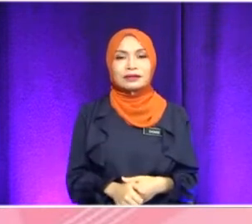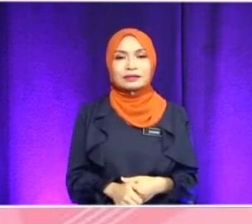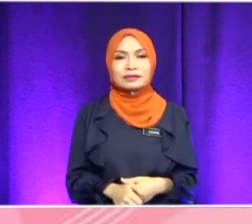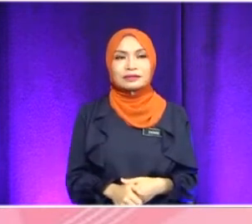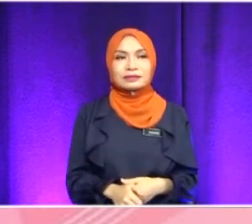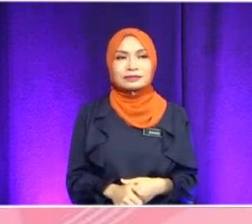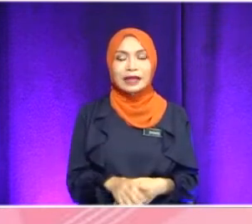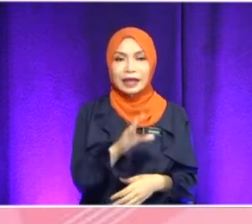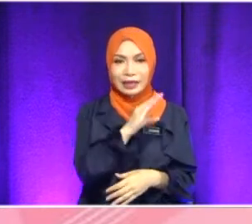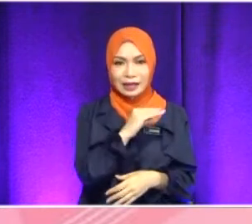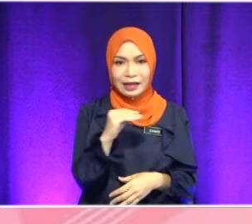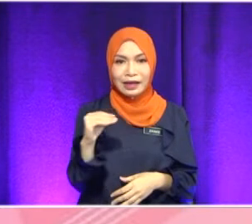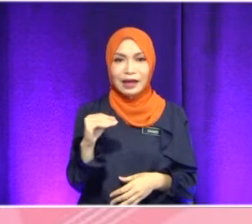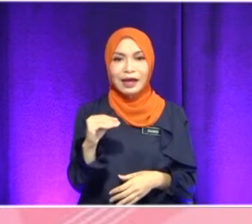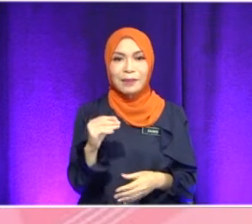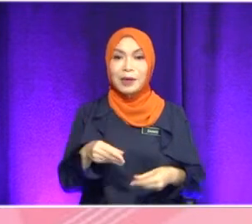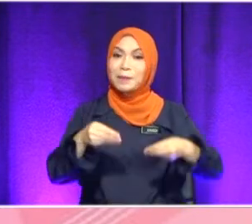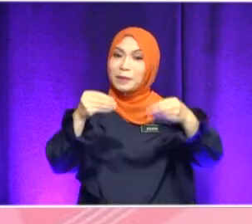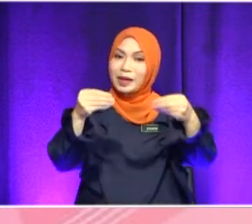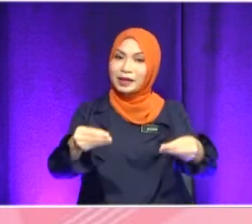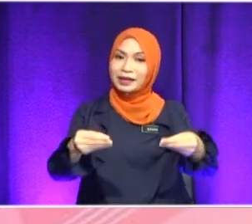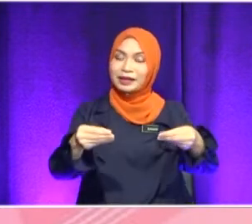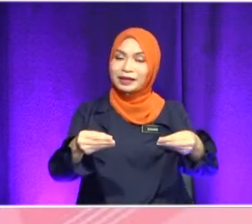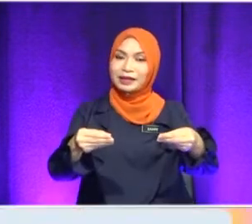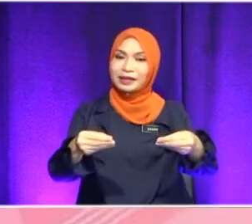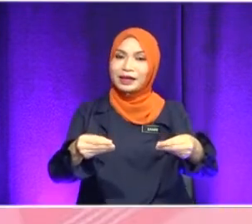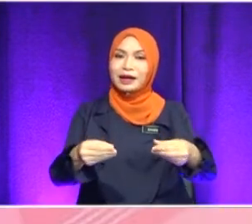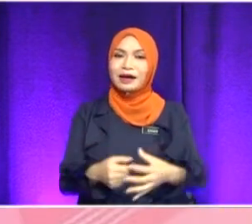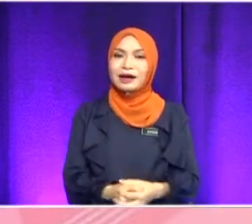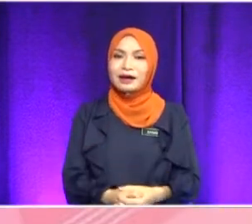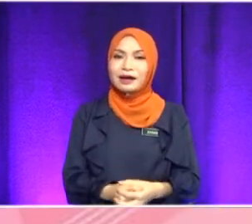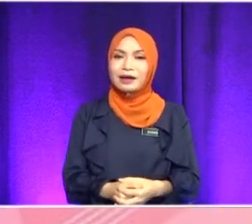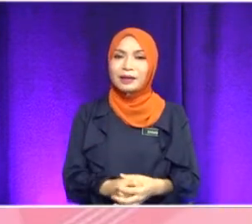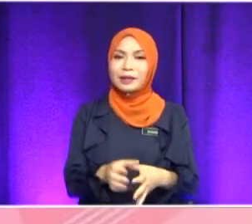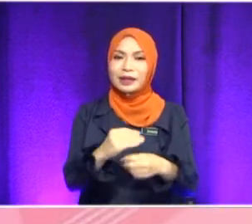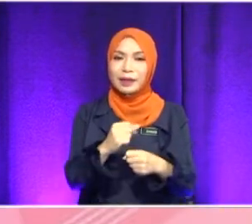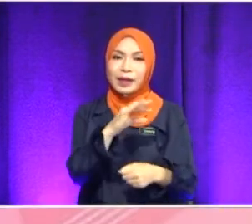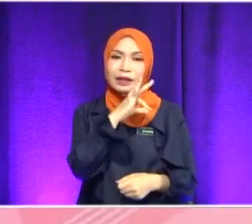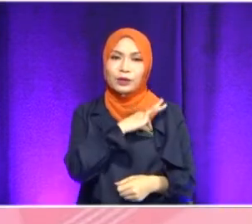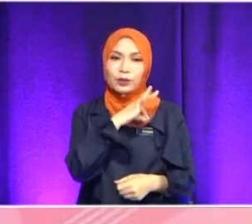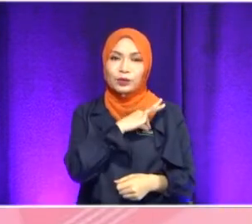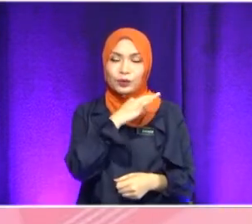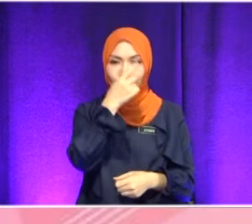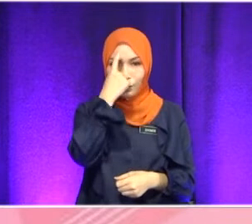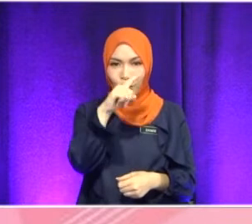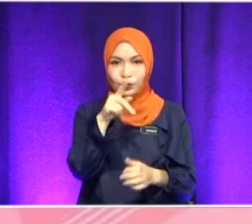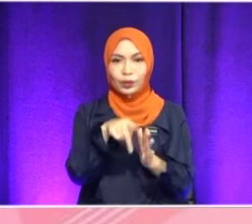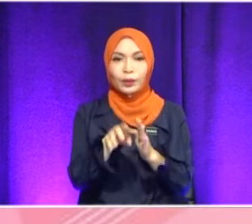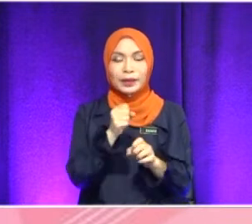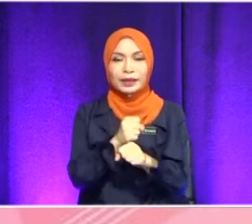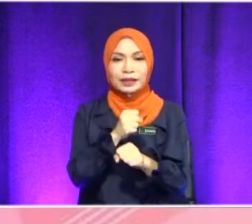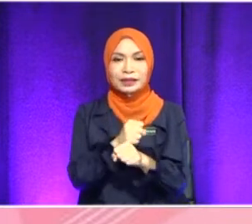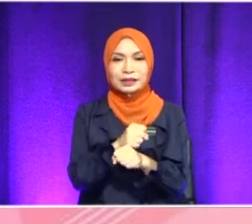pendapatan kepada petani tersebut sepanjang tahun oke yang ketiga penanaman berbagai jenis tanaman akan